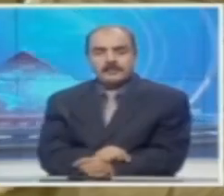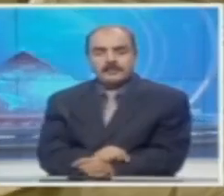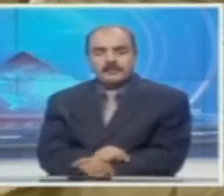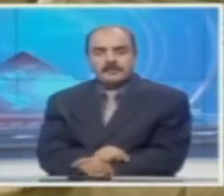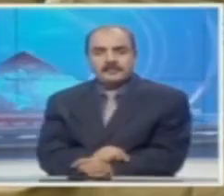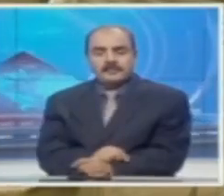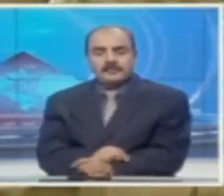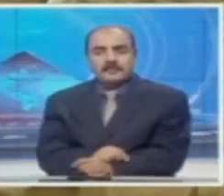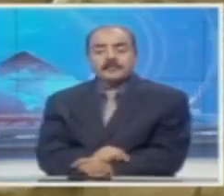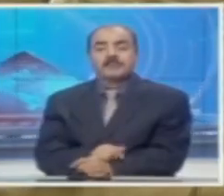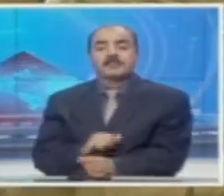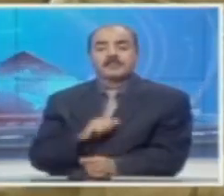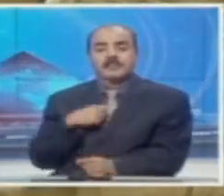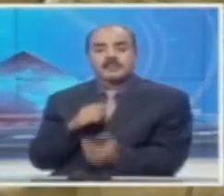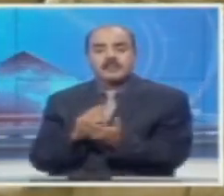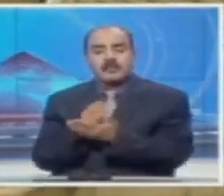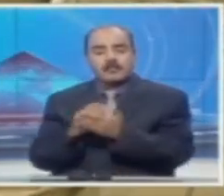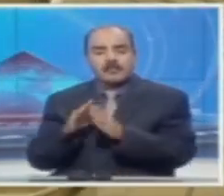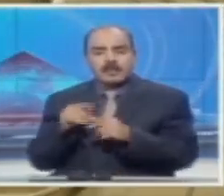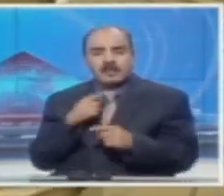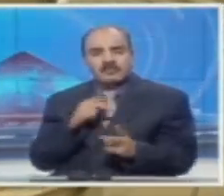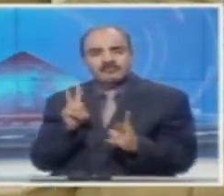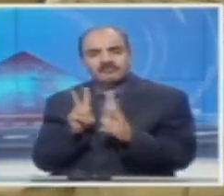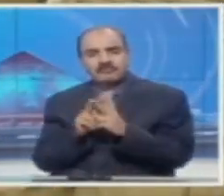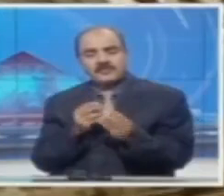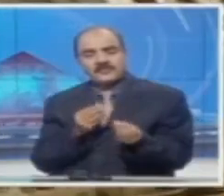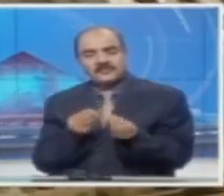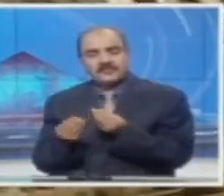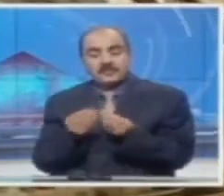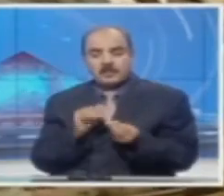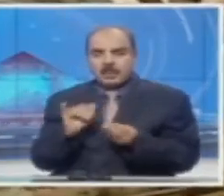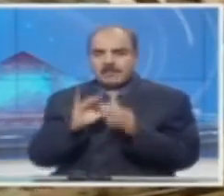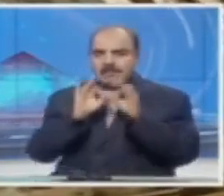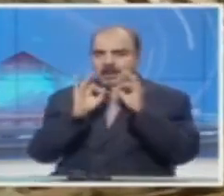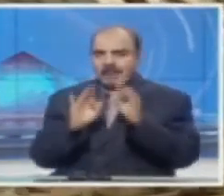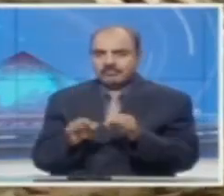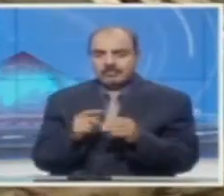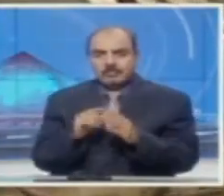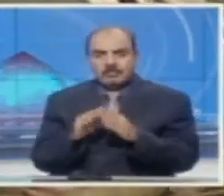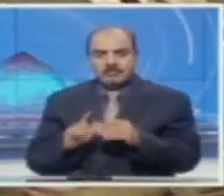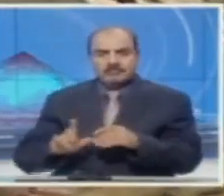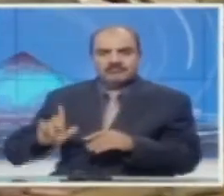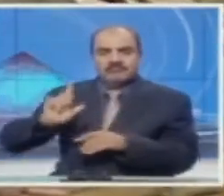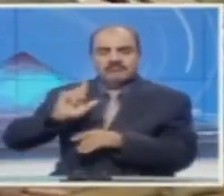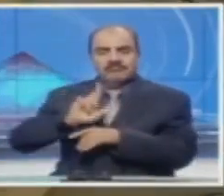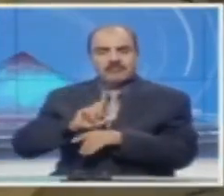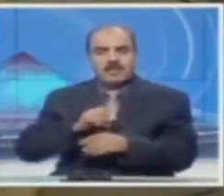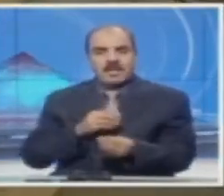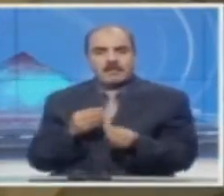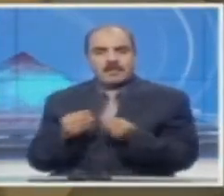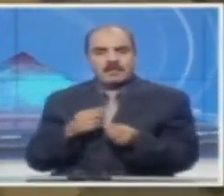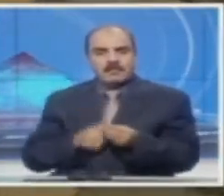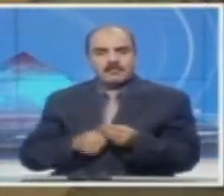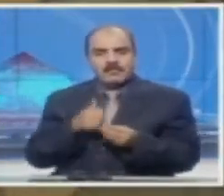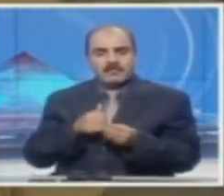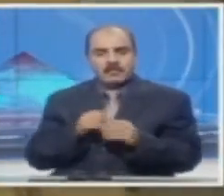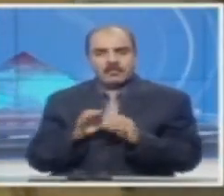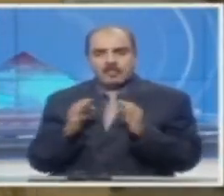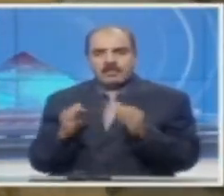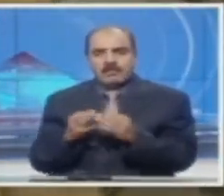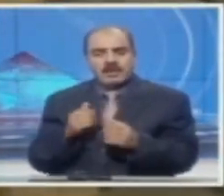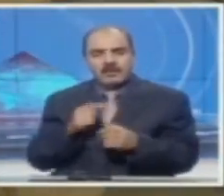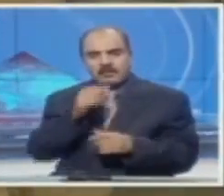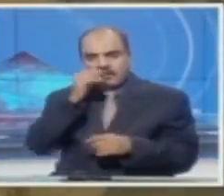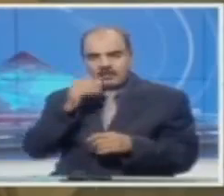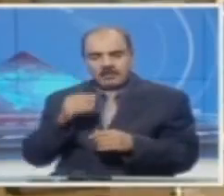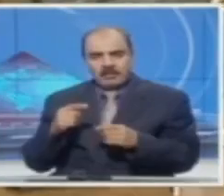المناخ سايمون ستيل. أوضح شكري خلال اللقاء الأهمية الكبرى التي توليها الدولة المصرية لنجاح المؤتمر سواء